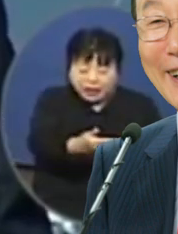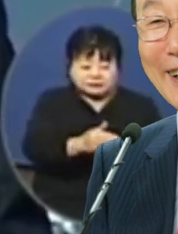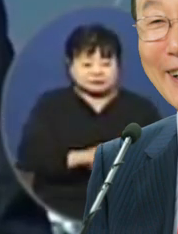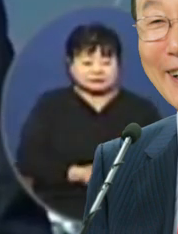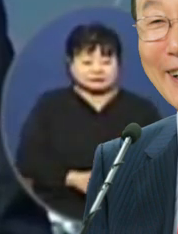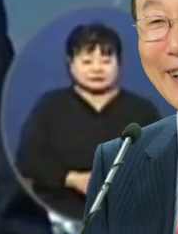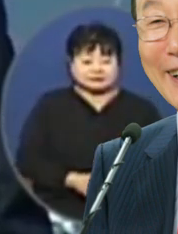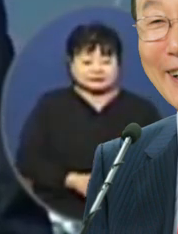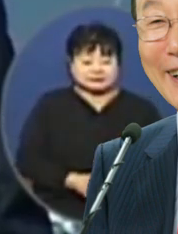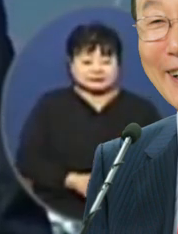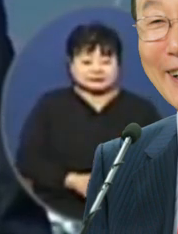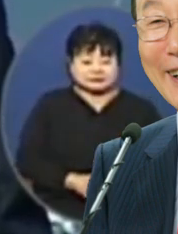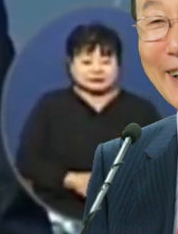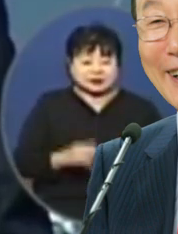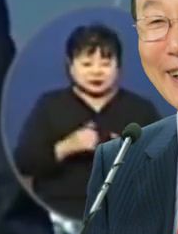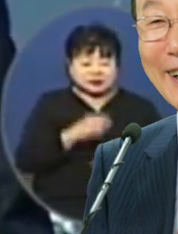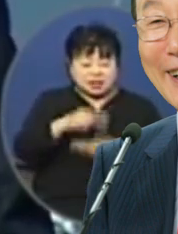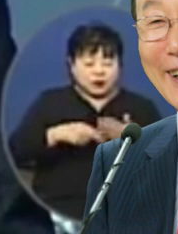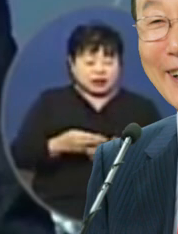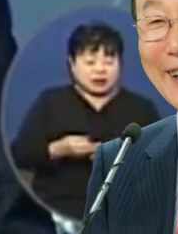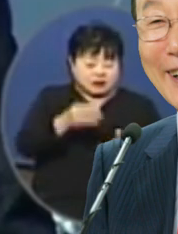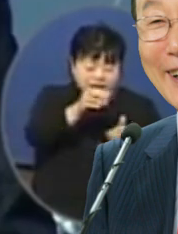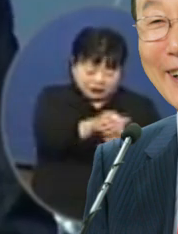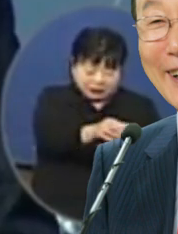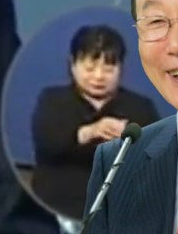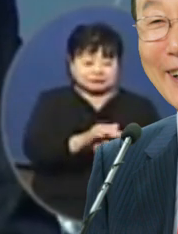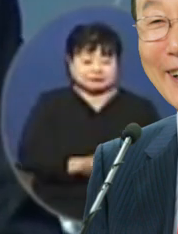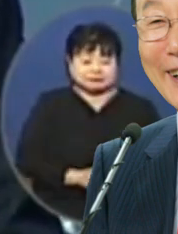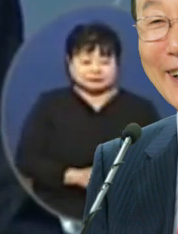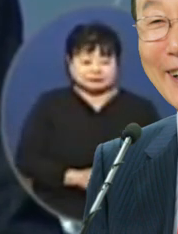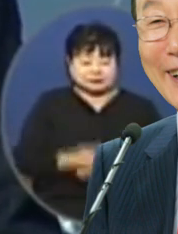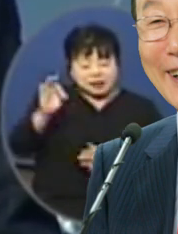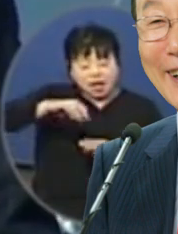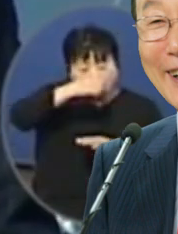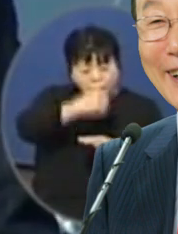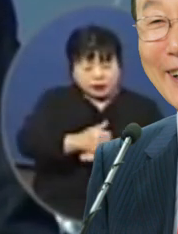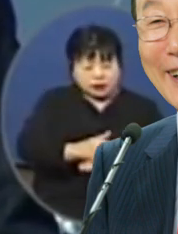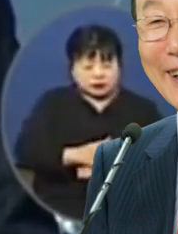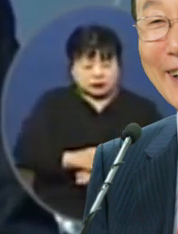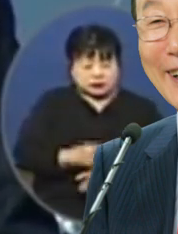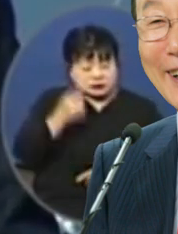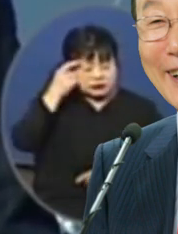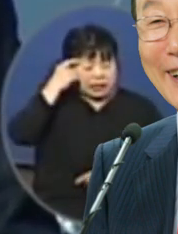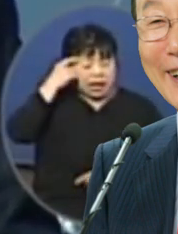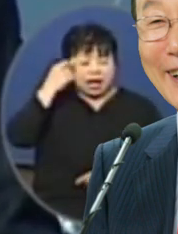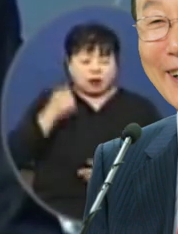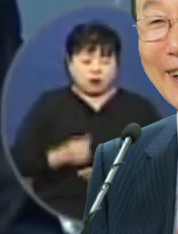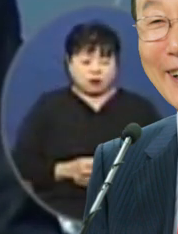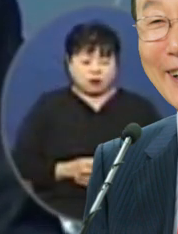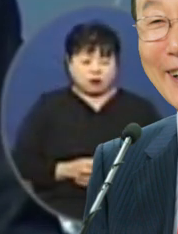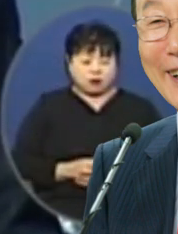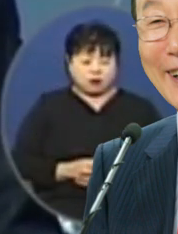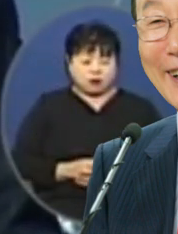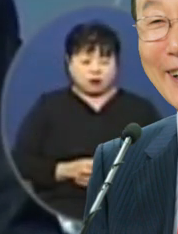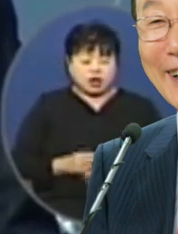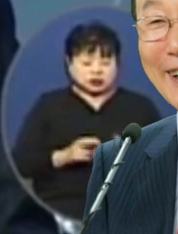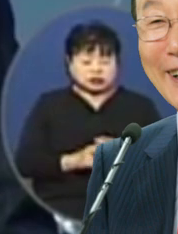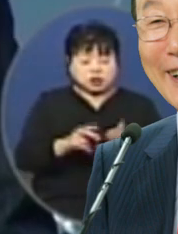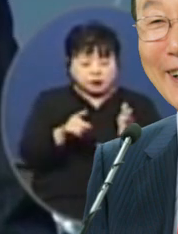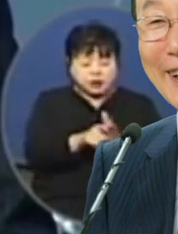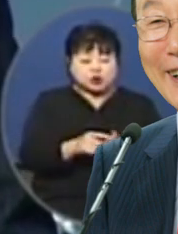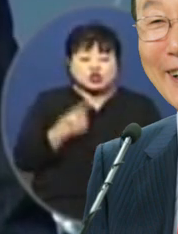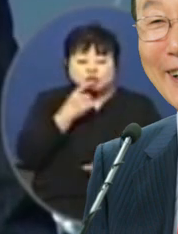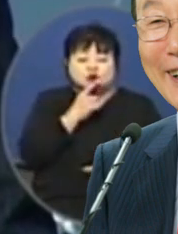만들어주겠다. 전쟁은 야훼께 있다. 다윗은 순전히 상상하고 그 기적을 믿고